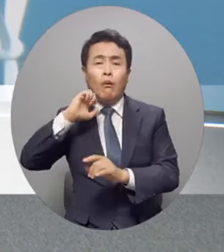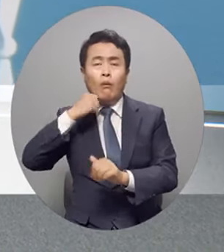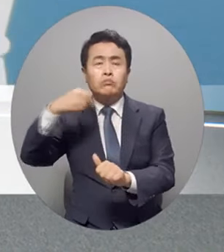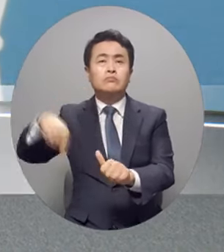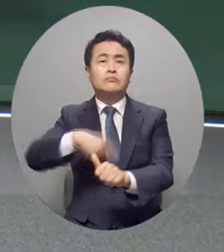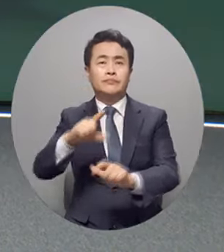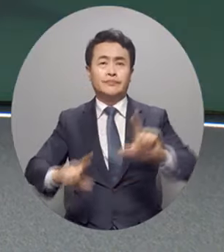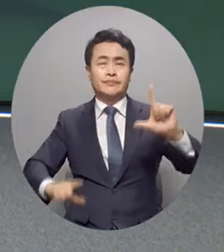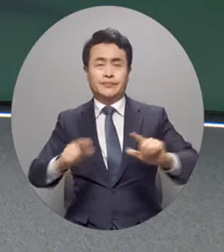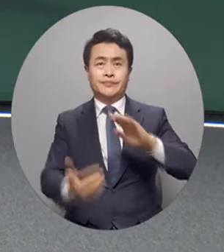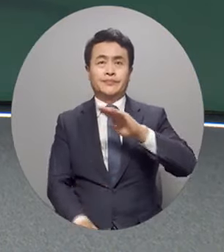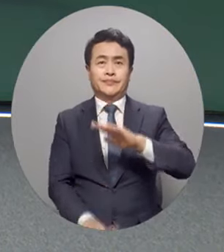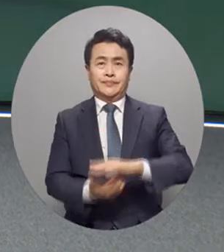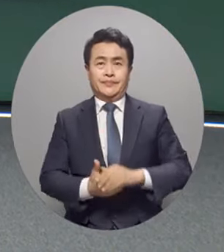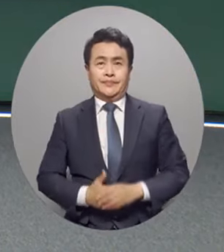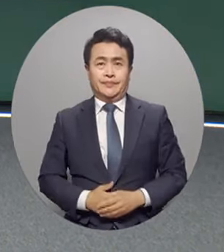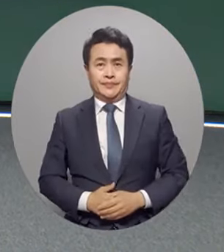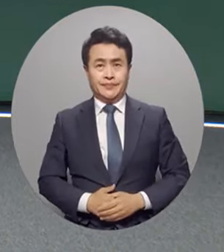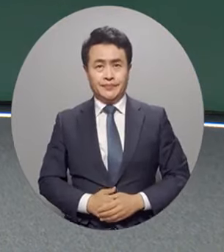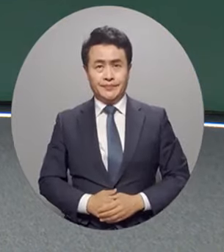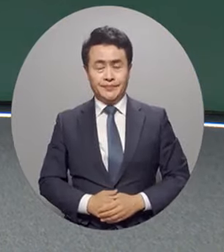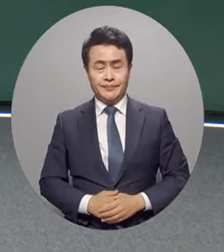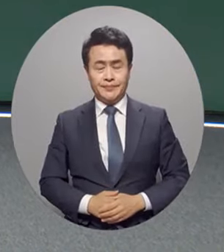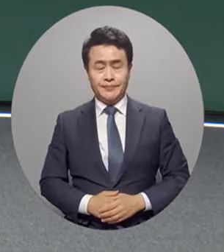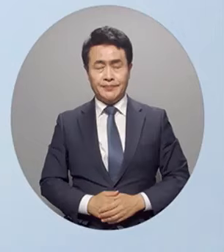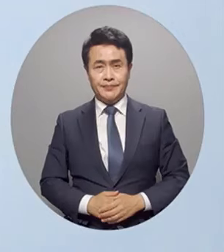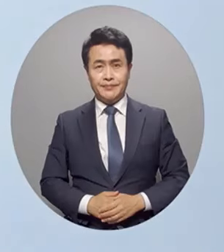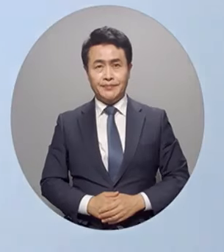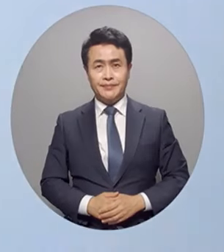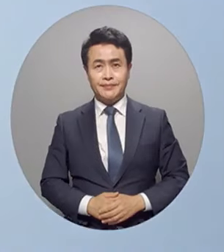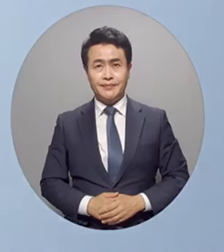됐습니다. 임지은 기자가 취재했습니다.